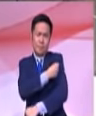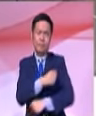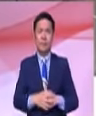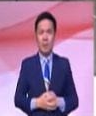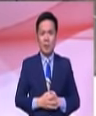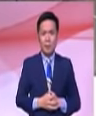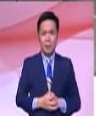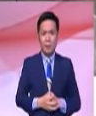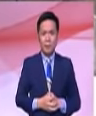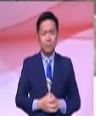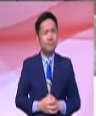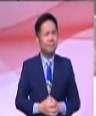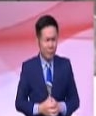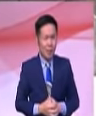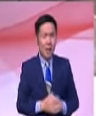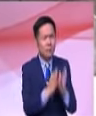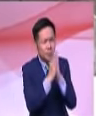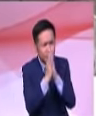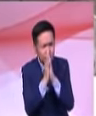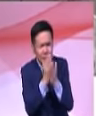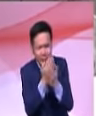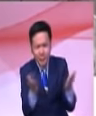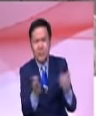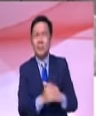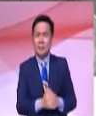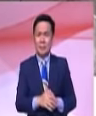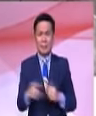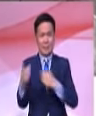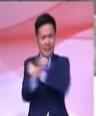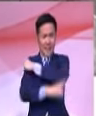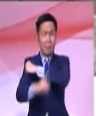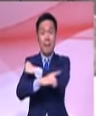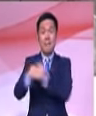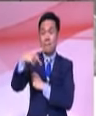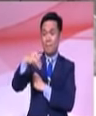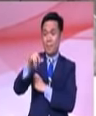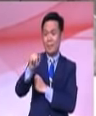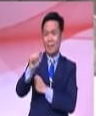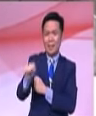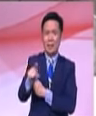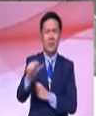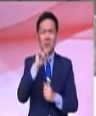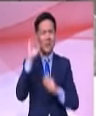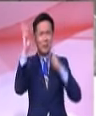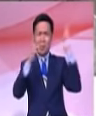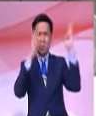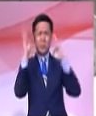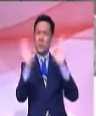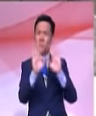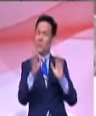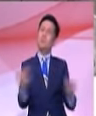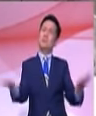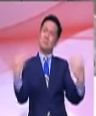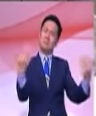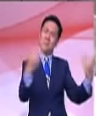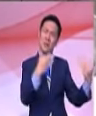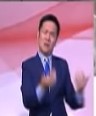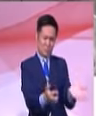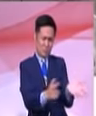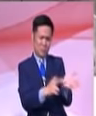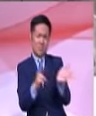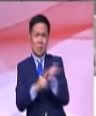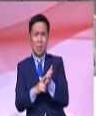Saya mengharapkan kepada rakyat yang ada di luar sana, khususnya di daerah Pitas, ayo jangan rasa takut, tampilkan diri mendaftar secara